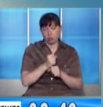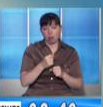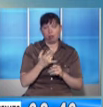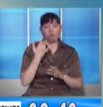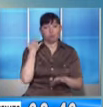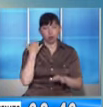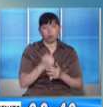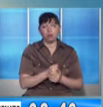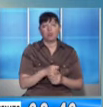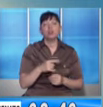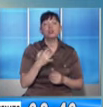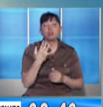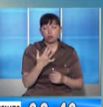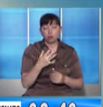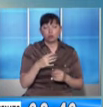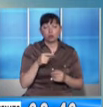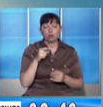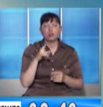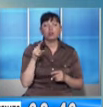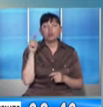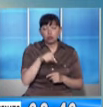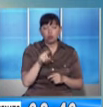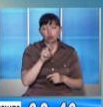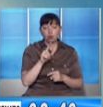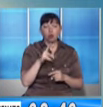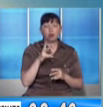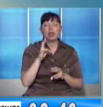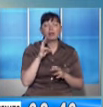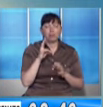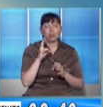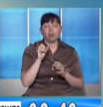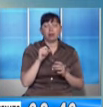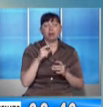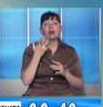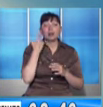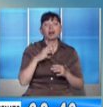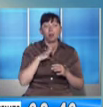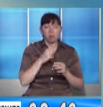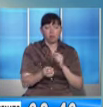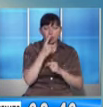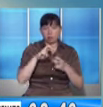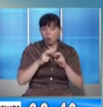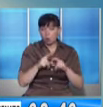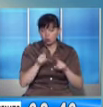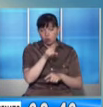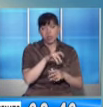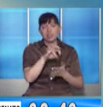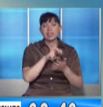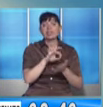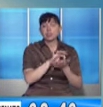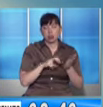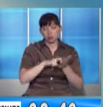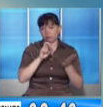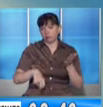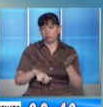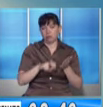partid, atâta timp cât la momentul potrivit a denunțat acele fapte și s-a distanțat. De asta noi am verificat